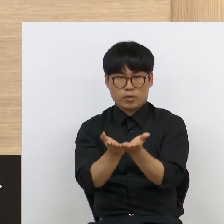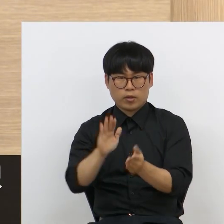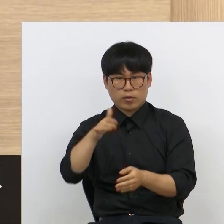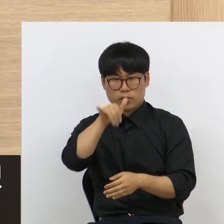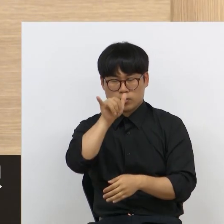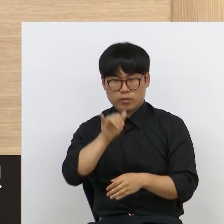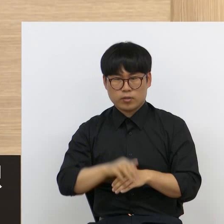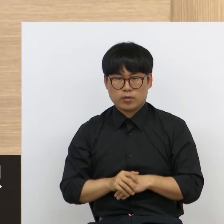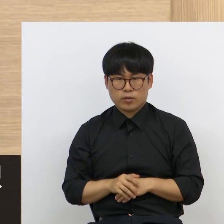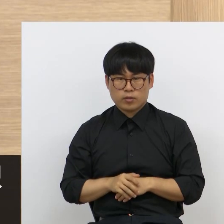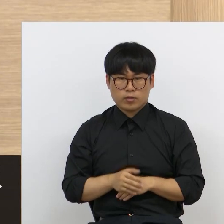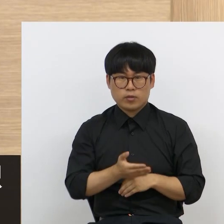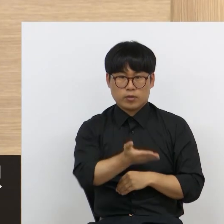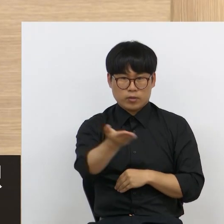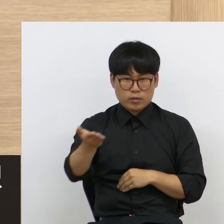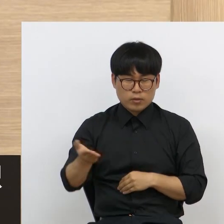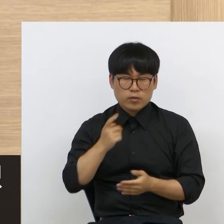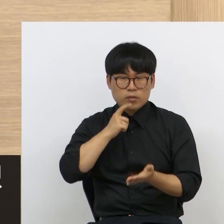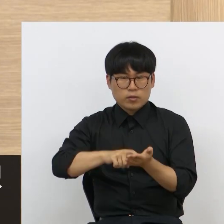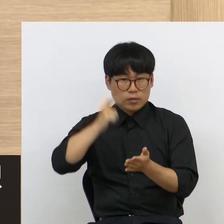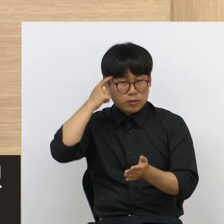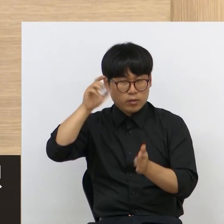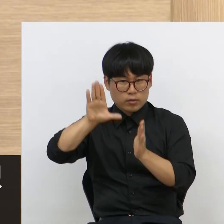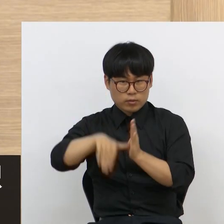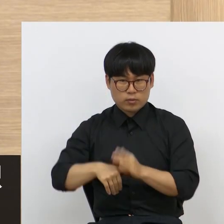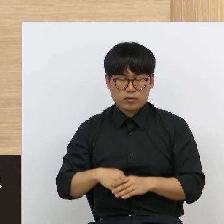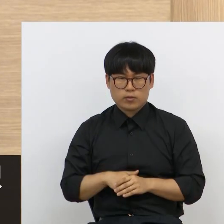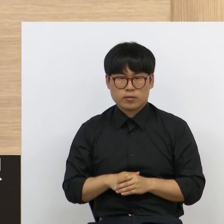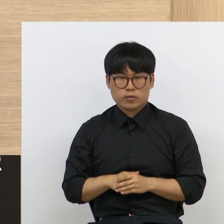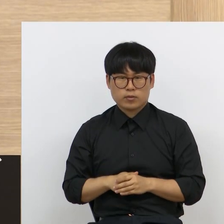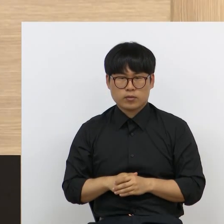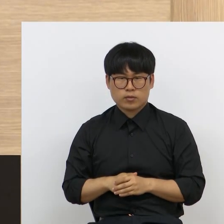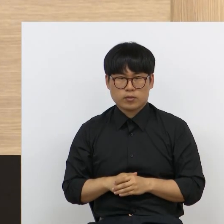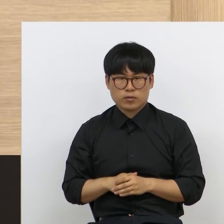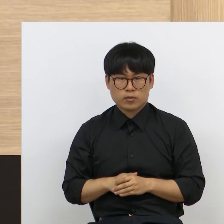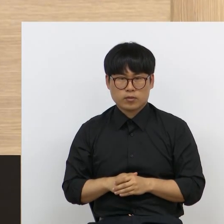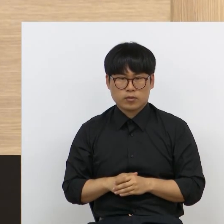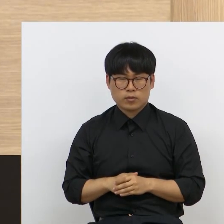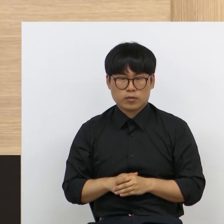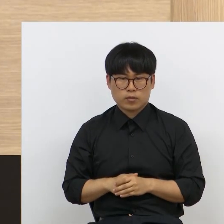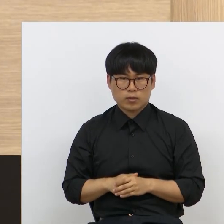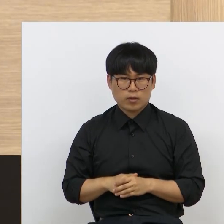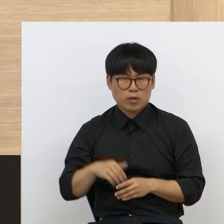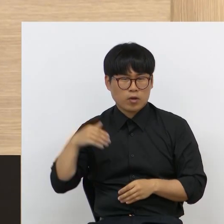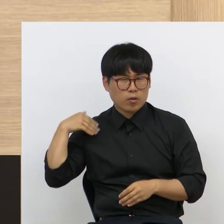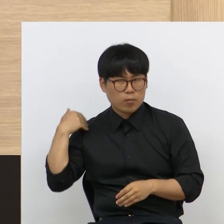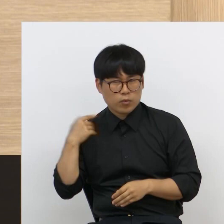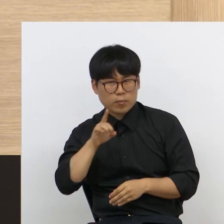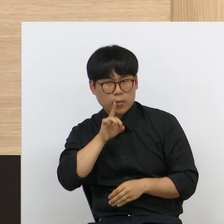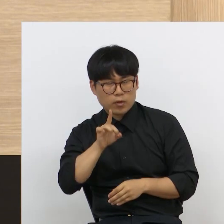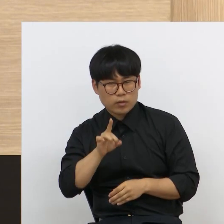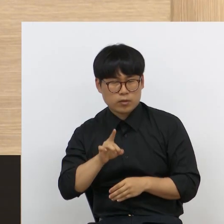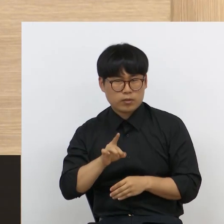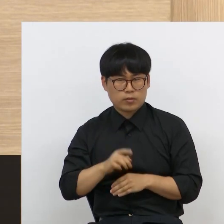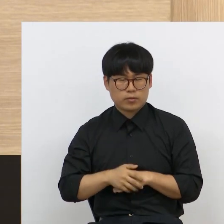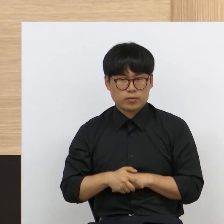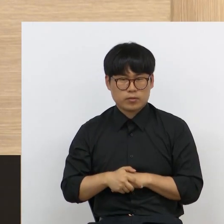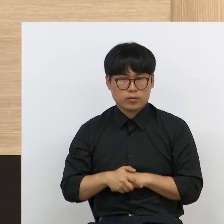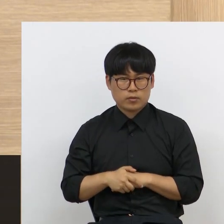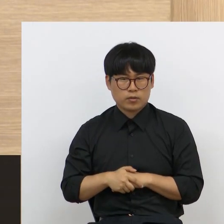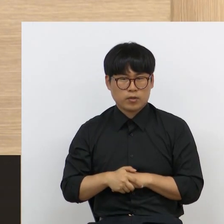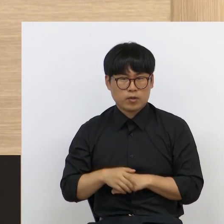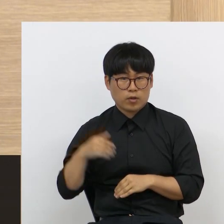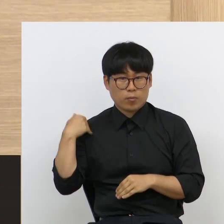뭐 여러분들이 쉽게 생각하시면 이럽니다. 우리가 뭐 예를 들어서 다 아무도 모르는 말을 지금 이제 뭐 예를 들어 뭐